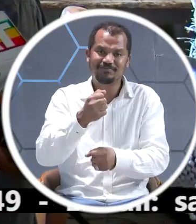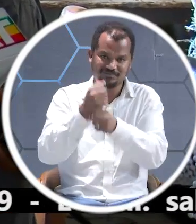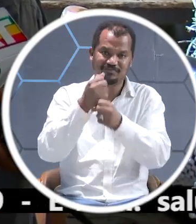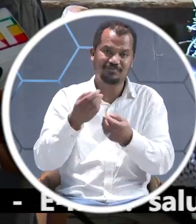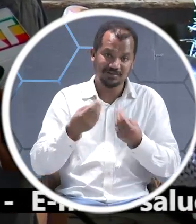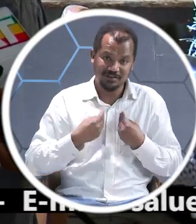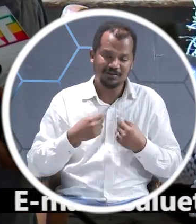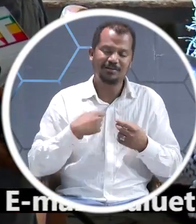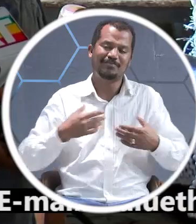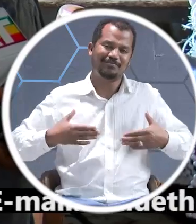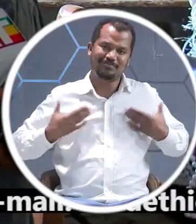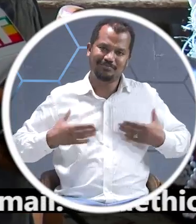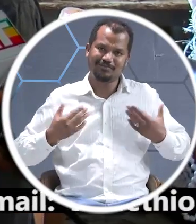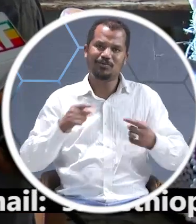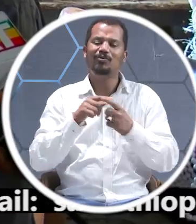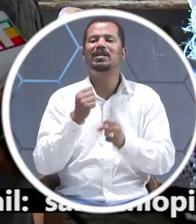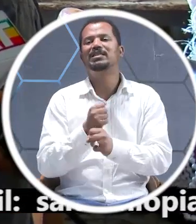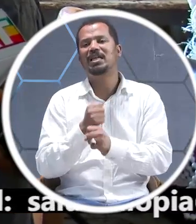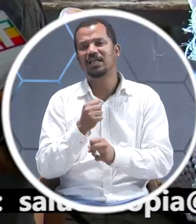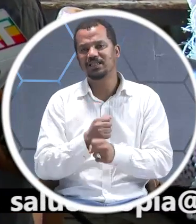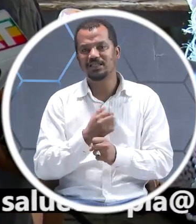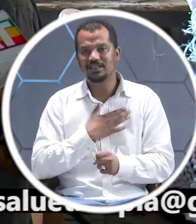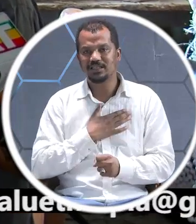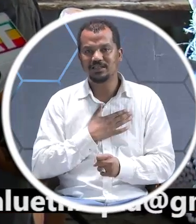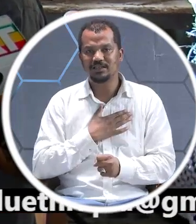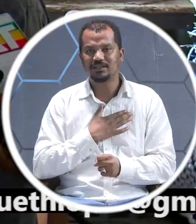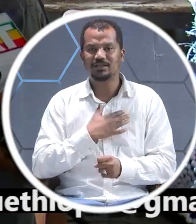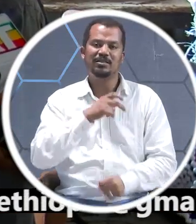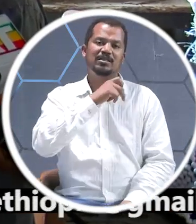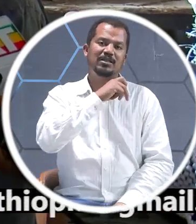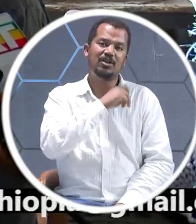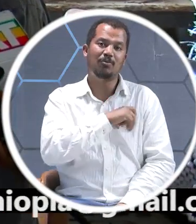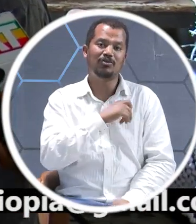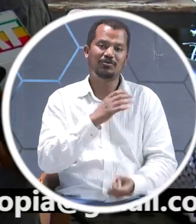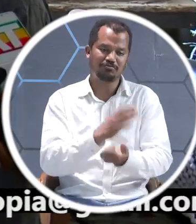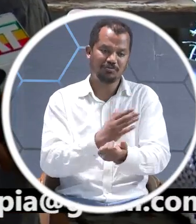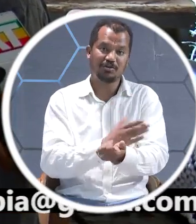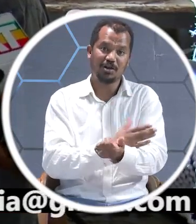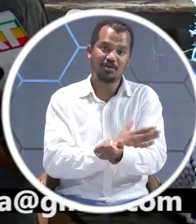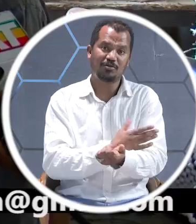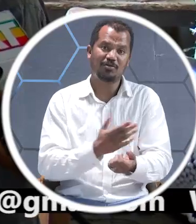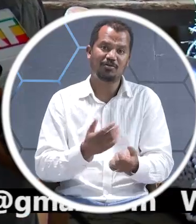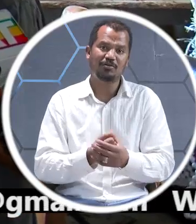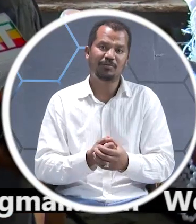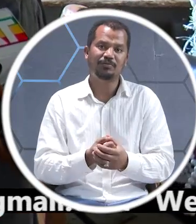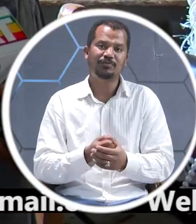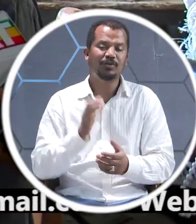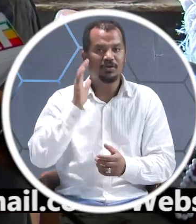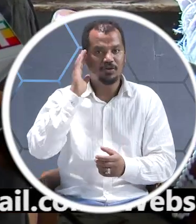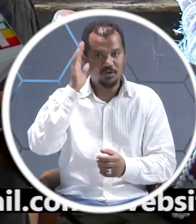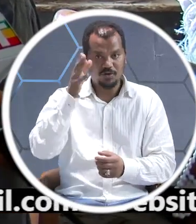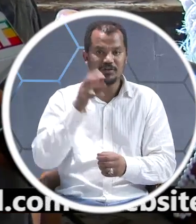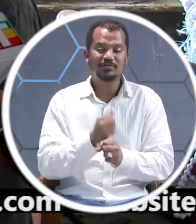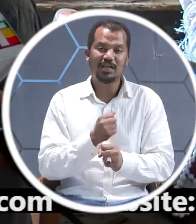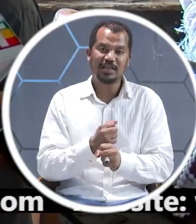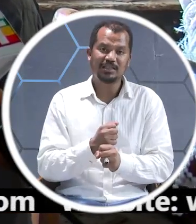بیدرسلن، بات آمینیم تا دستن و دسراچن، ای دموزاچنم تا سکاکلولن، ویو